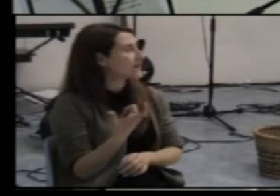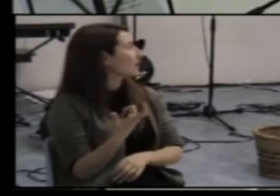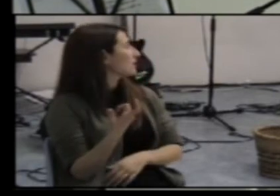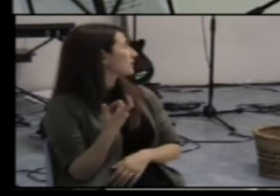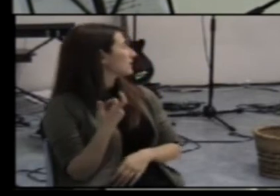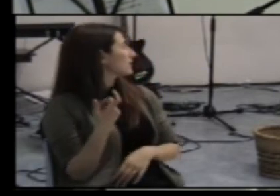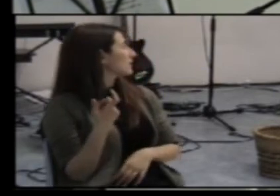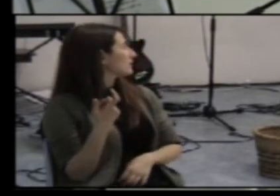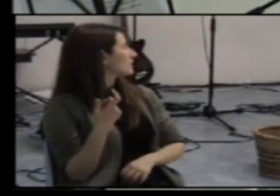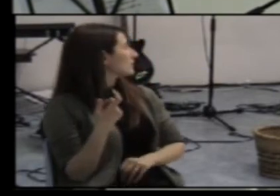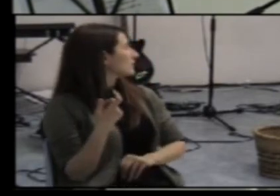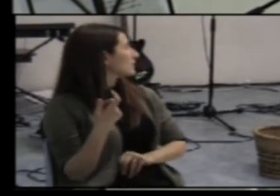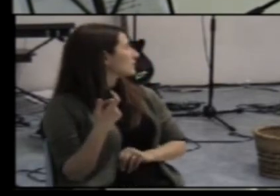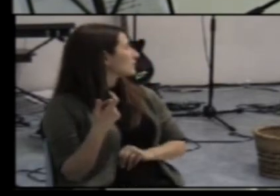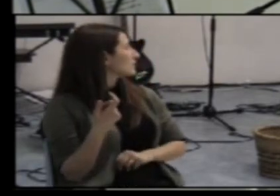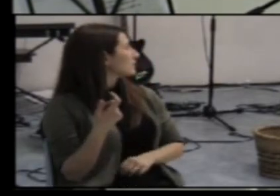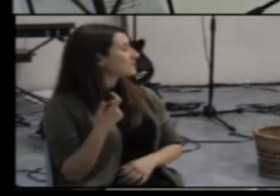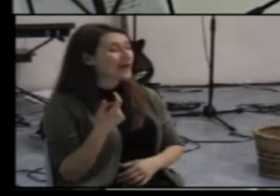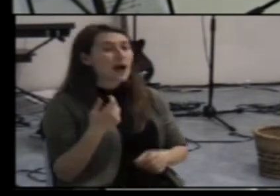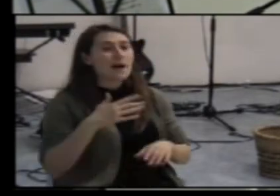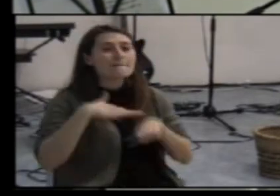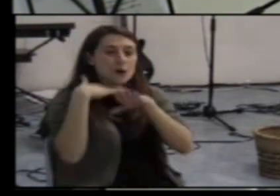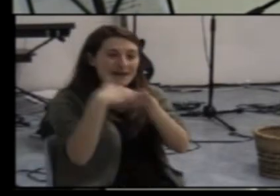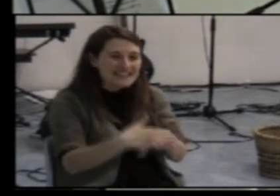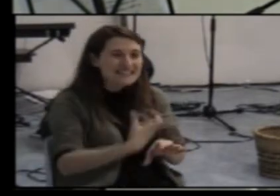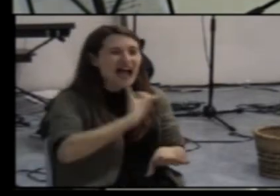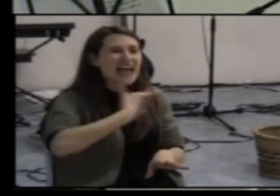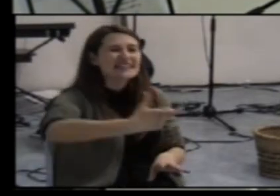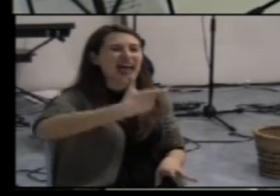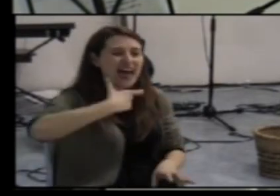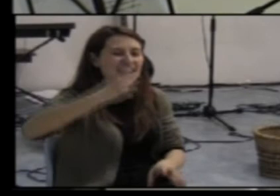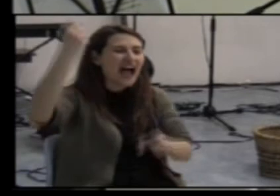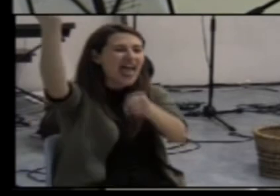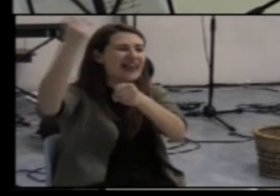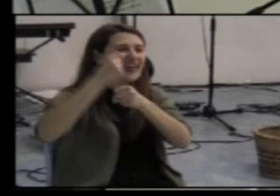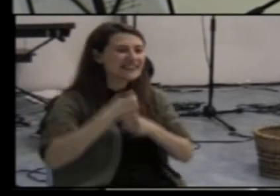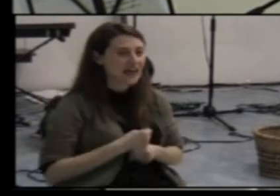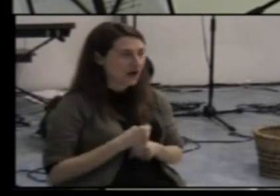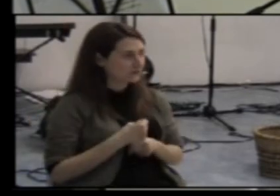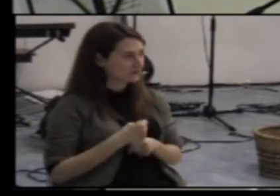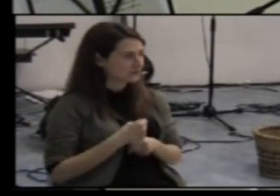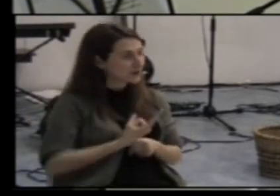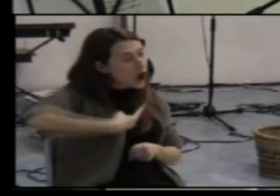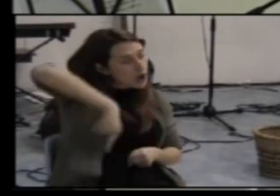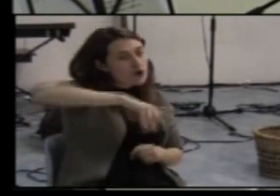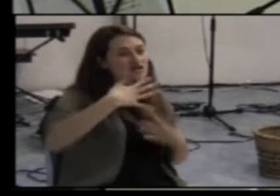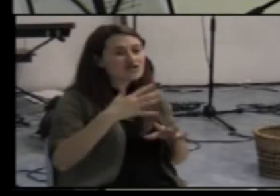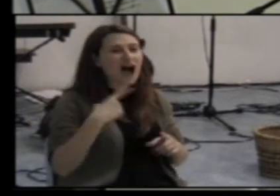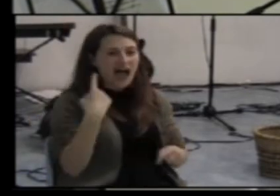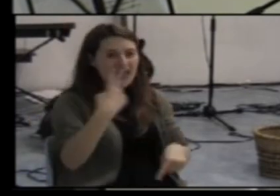La promessa dell'eterna eredità. Noi siamo eredi di